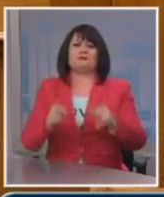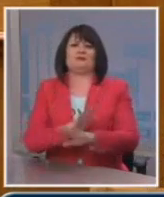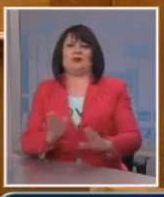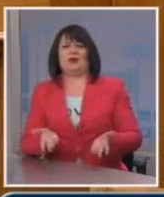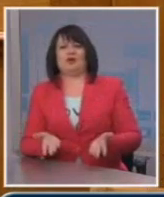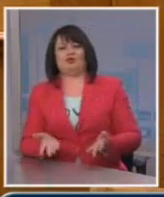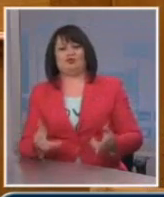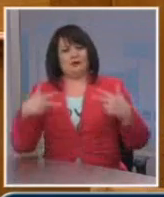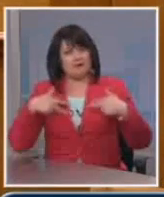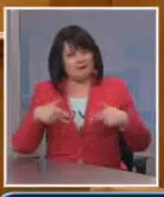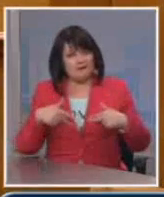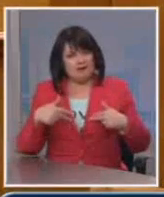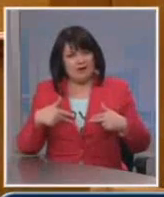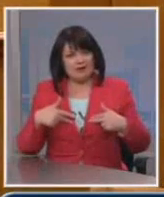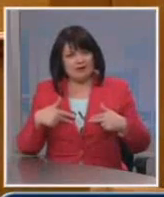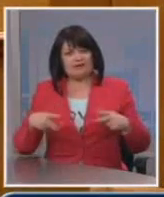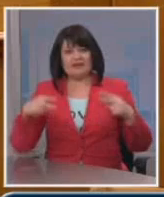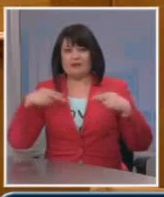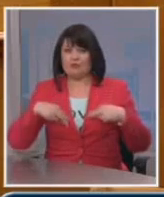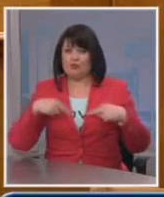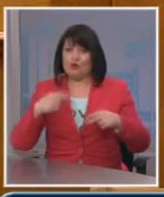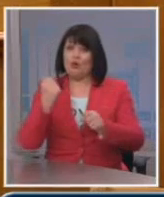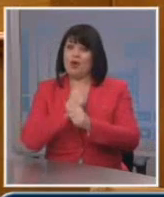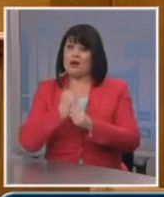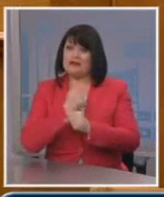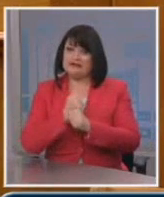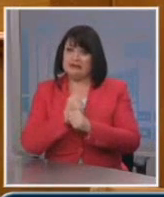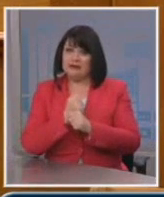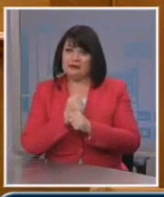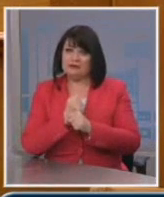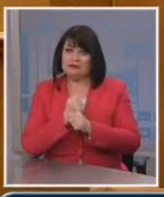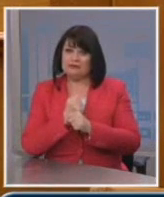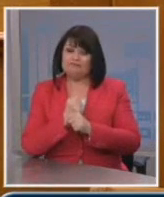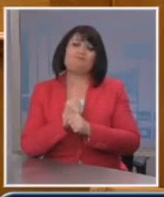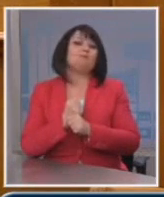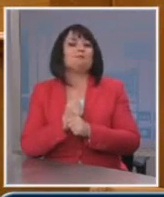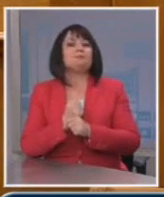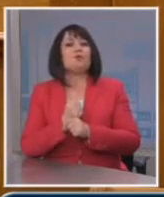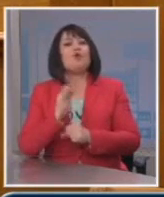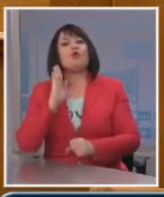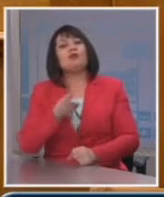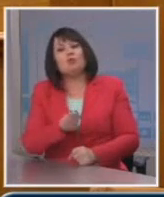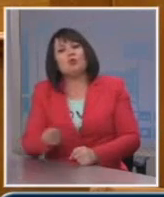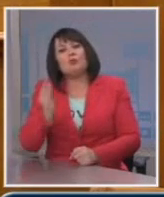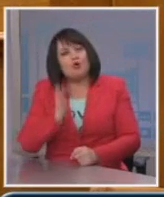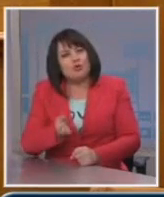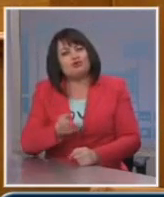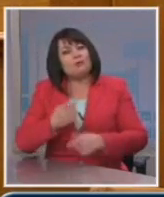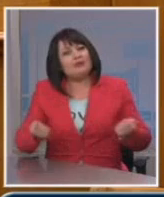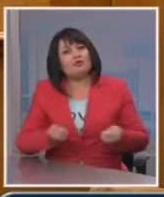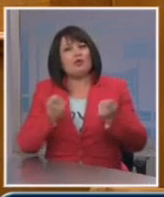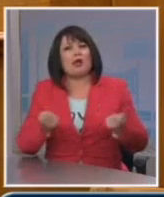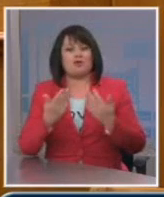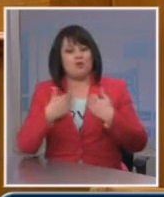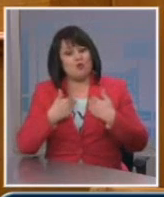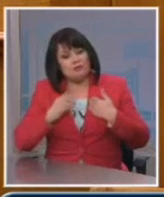Η κυβέρνηση και το Υπουργείο Εργασίας έχει κάνει ό,τι περνούσε από το χέρι του, από το χέρι